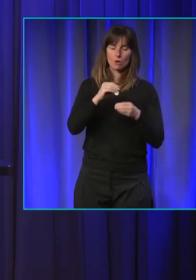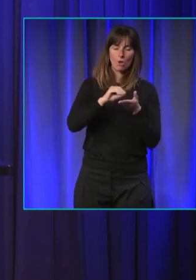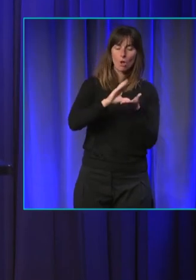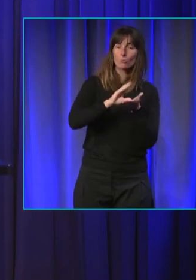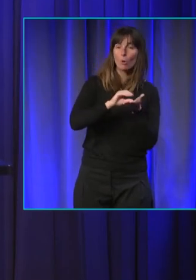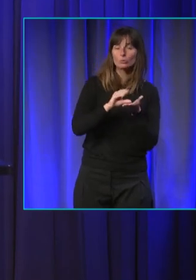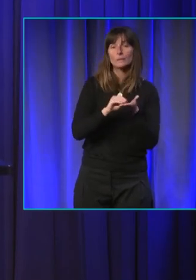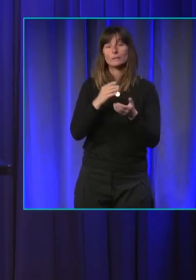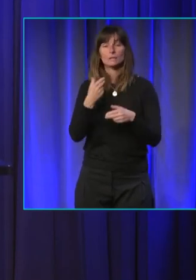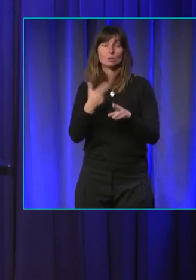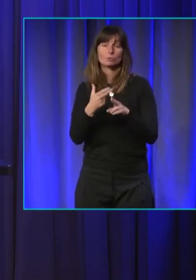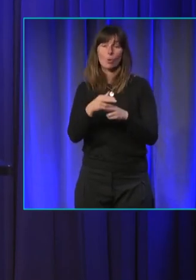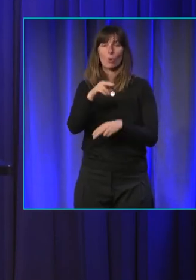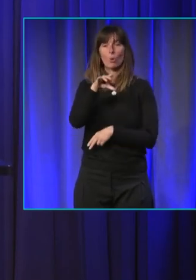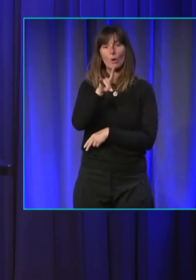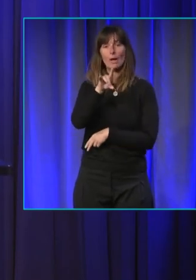l'érythropoïétine,